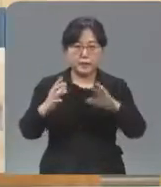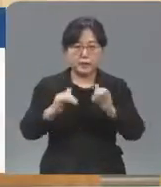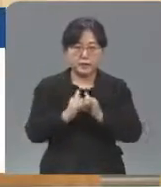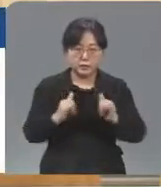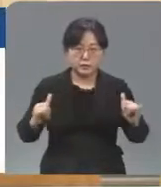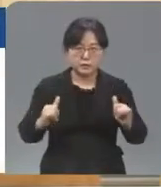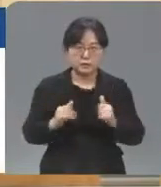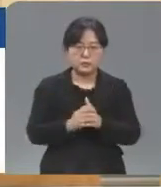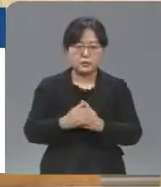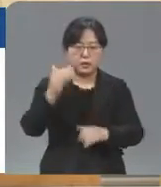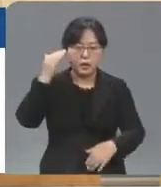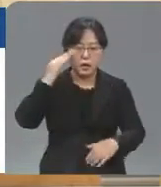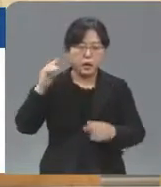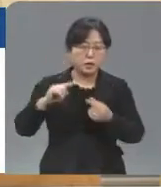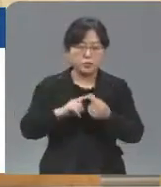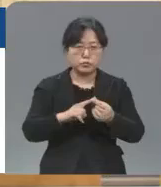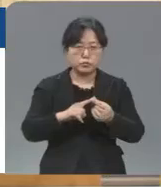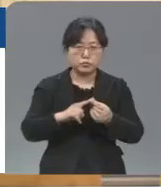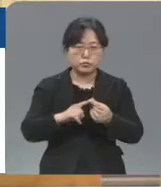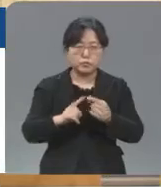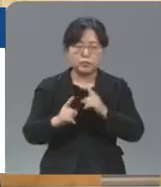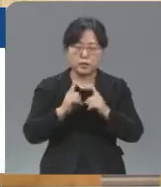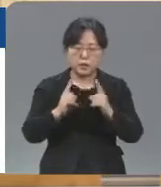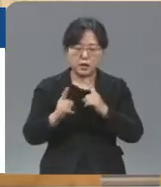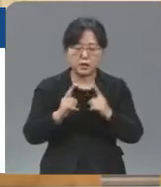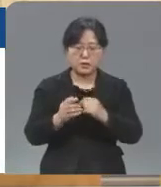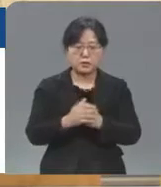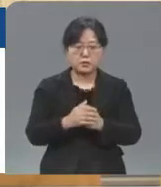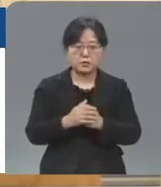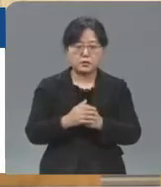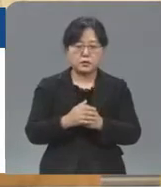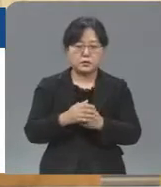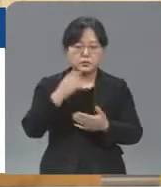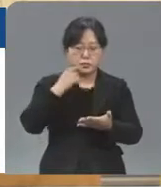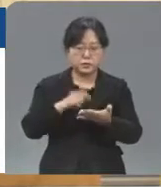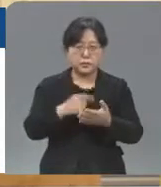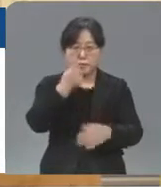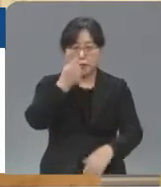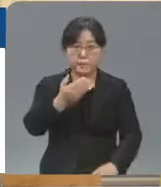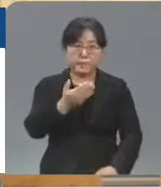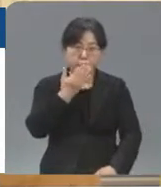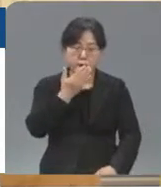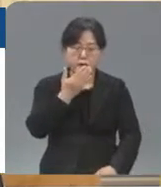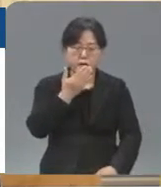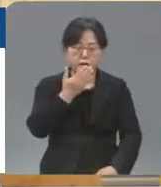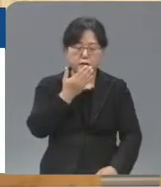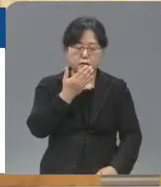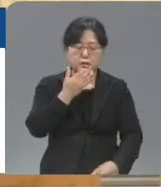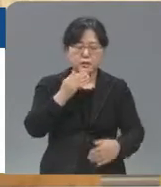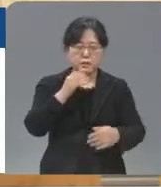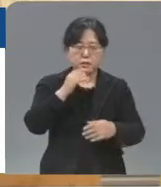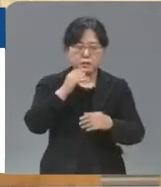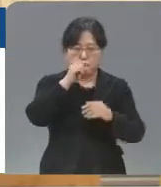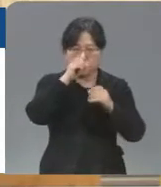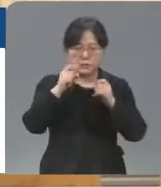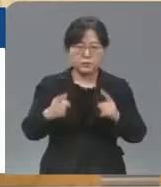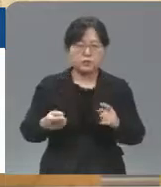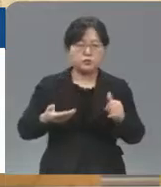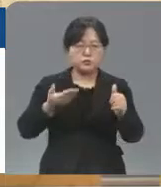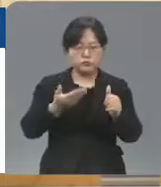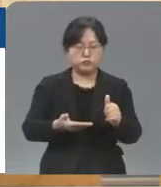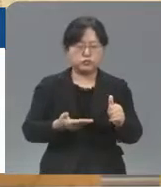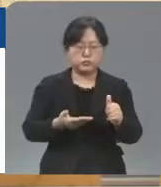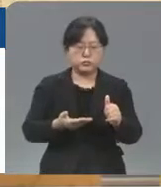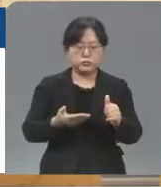외국인들에게 한국어 능력을 좀 더 이렇게 높일 수 있는 역량을 개선할 수 있는 그런 어떤 동기부여를 할 수 있는 그런